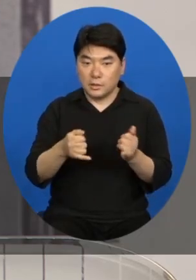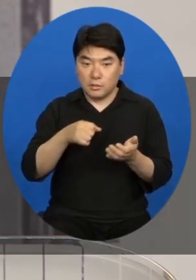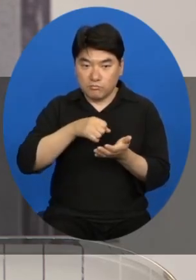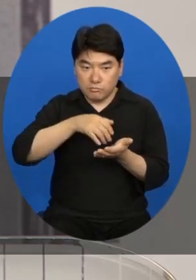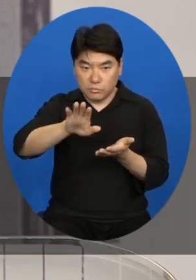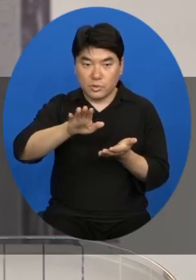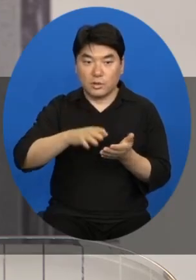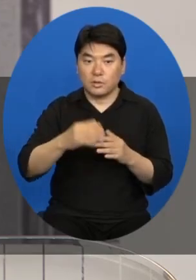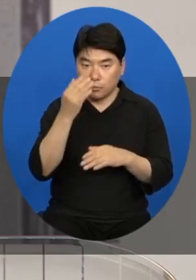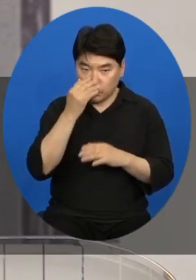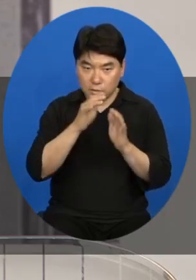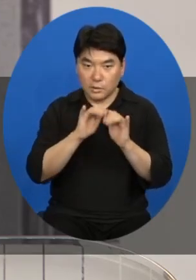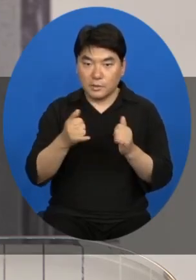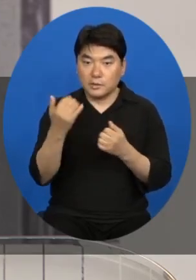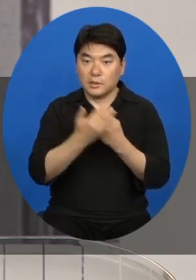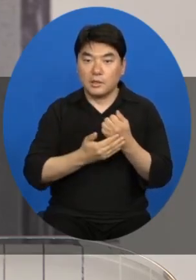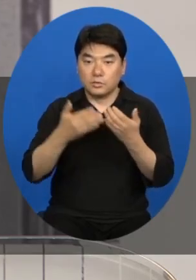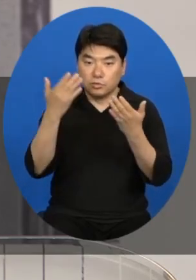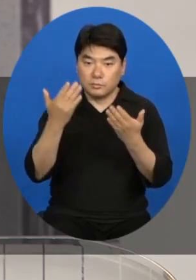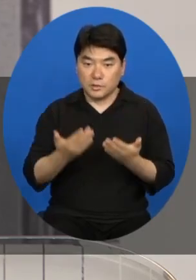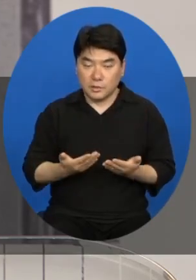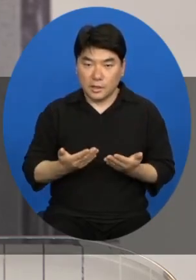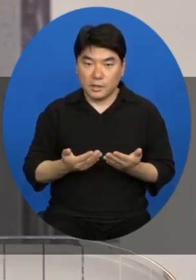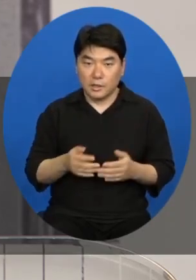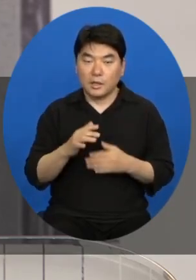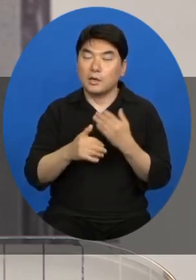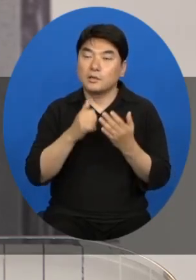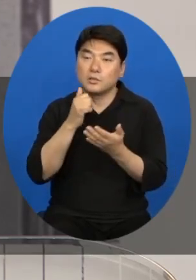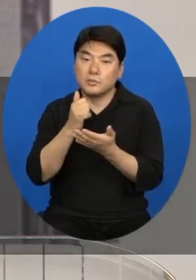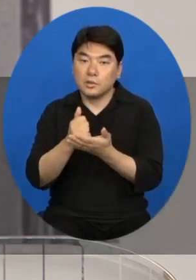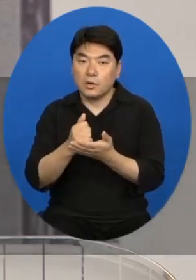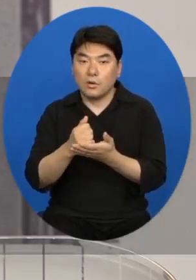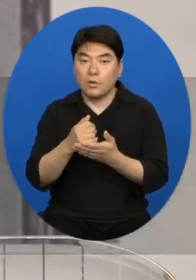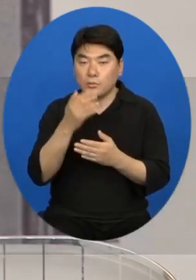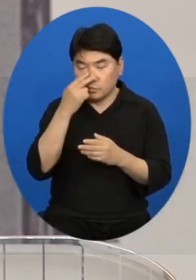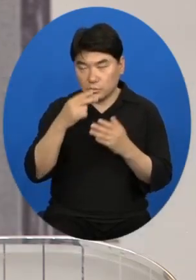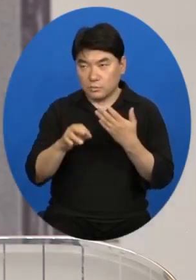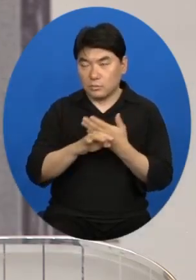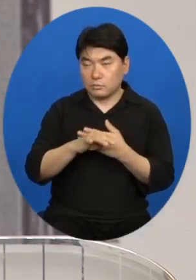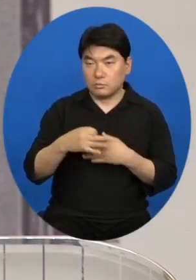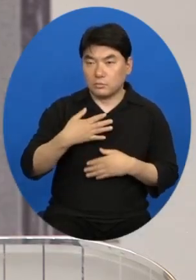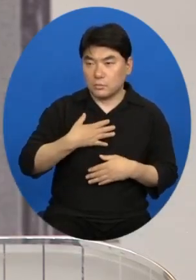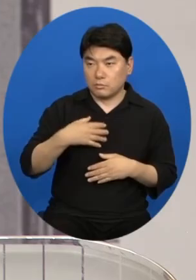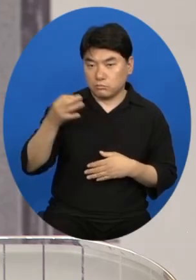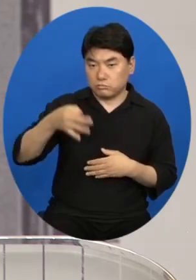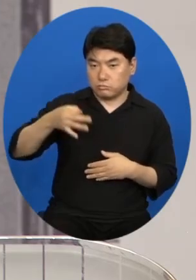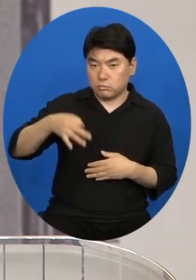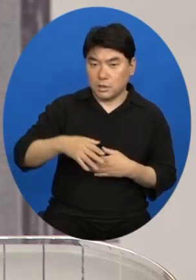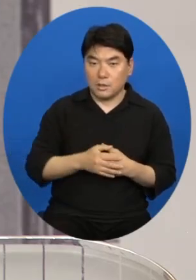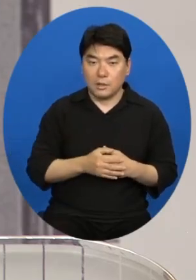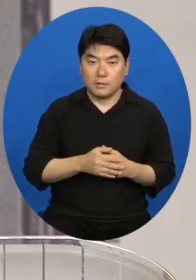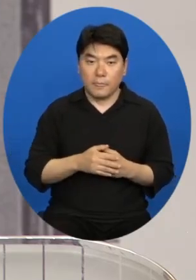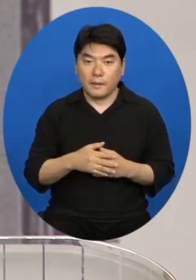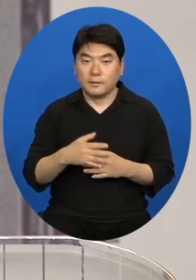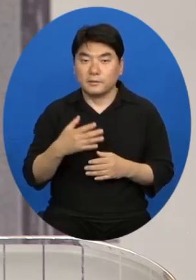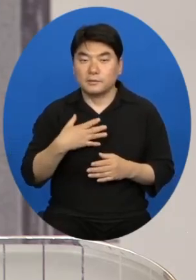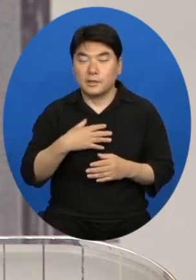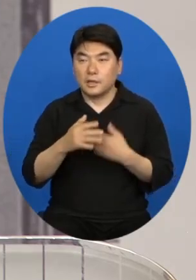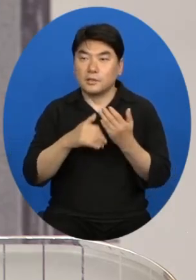겸손한 사람들에게 은혜를 주십니다. 하나님이 없으면 저 아무것도 아닙니다. 하나님 저와 함께해